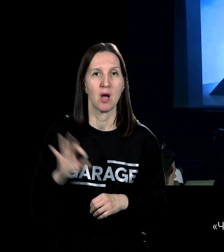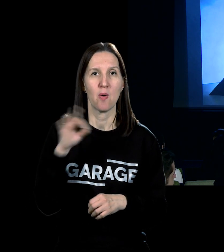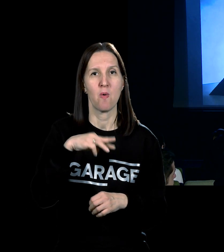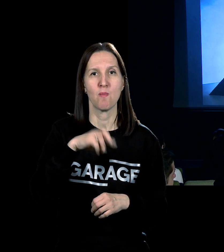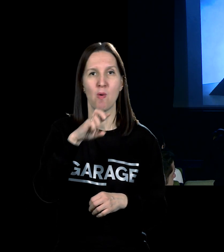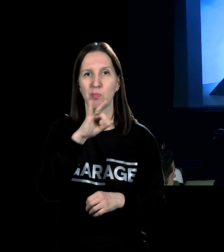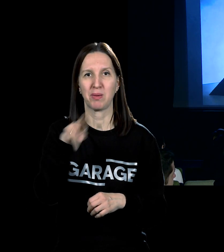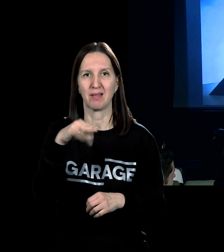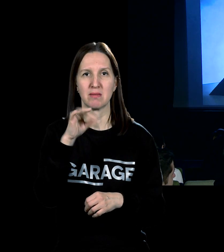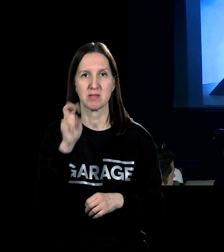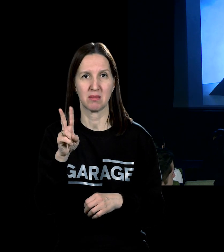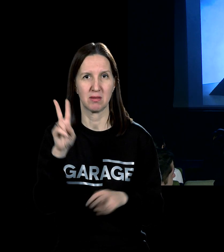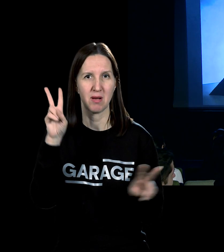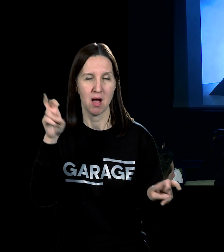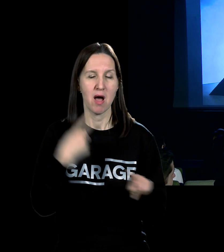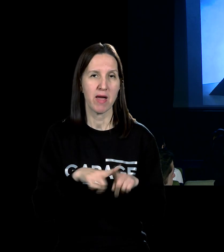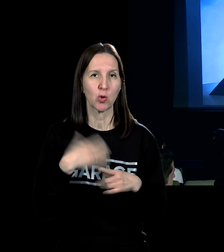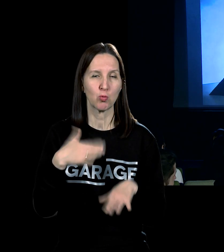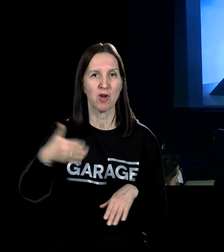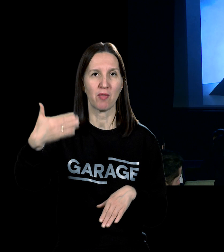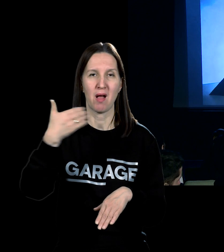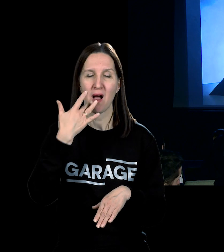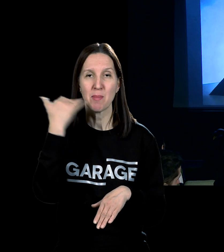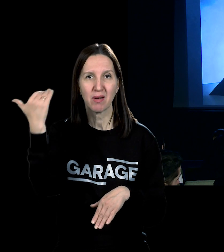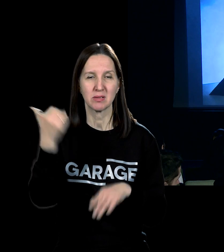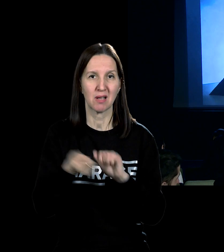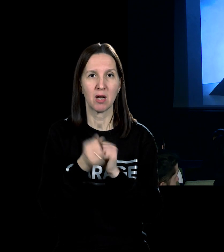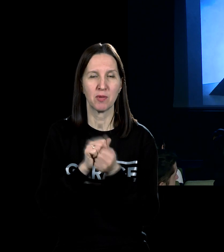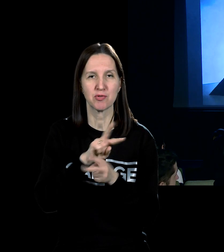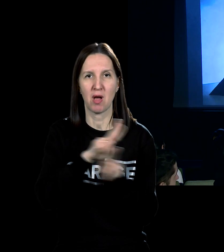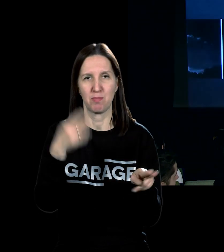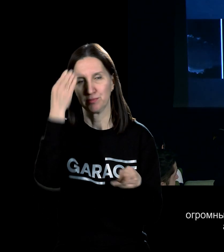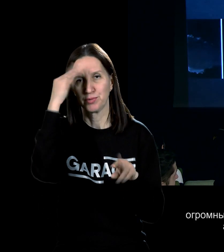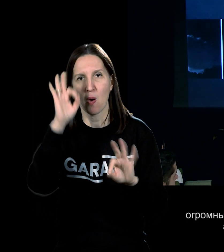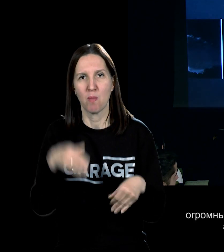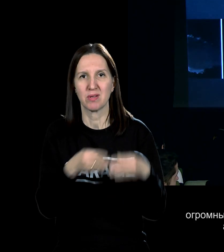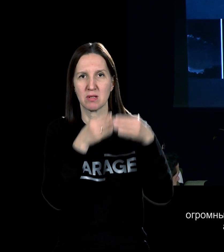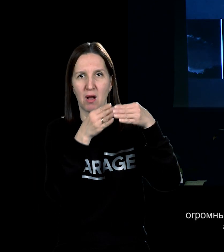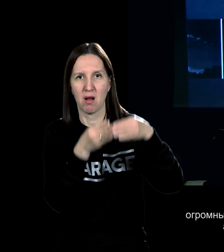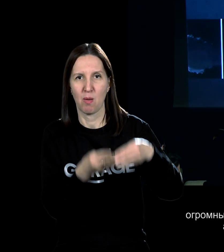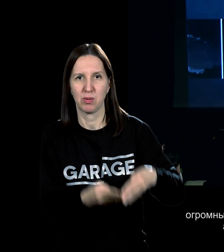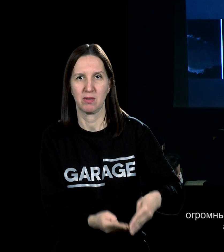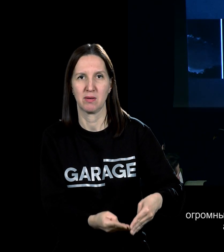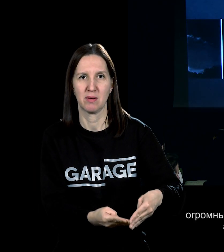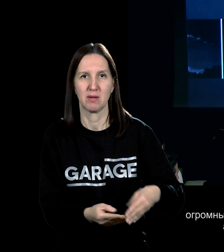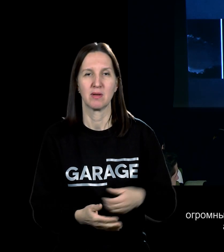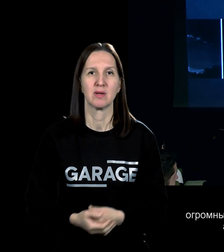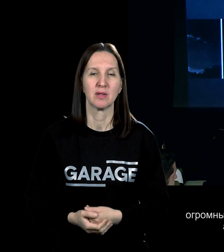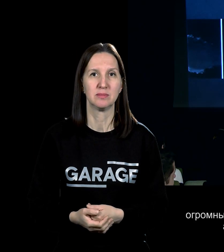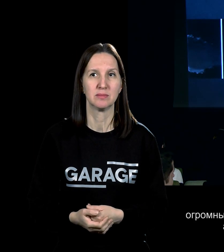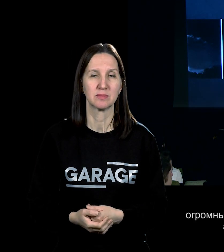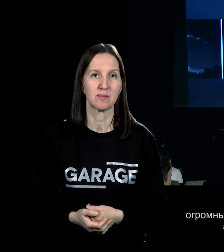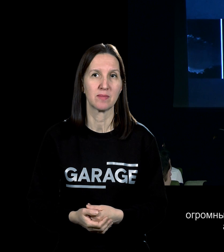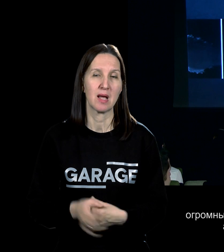Моби Дика, где этот американский флаг, окаменевший, превращается в тонущий корабль, где огромный Капитолий оказывается